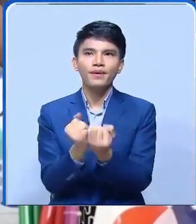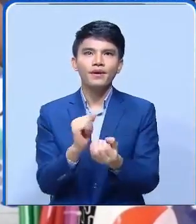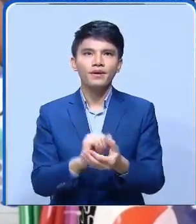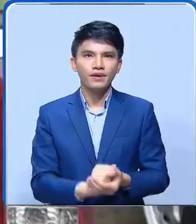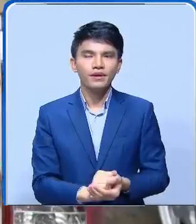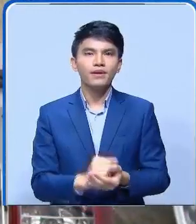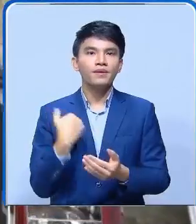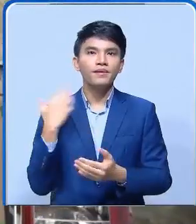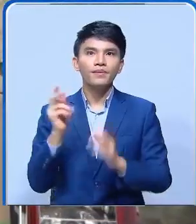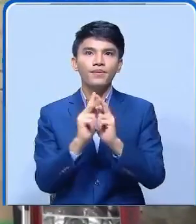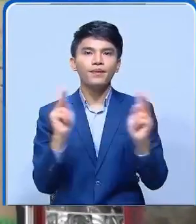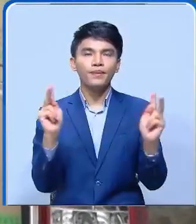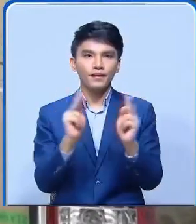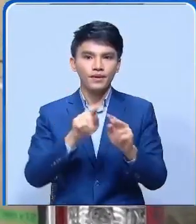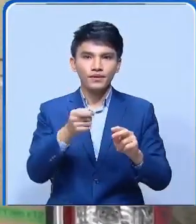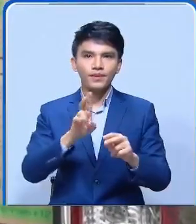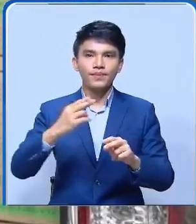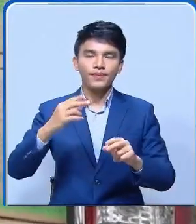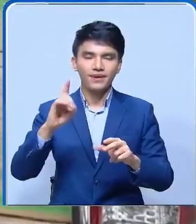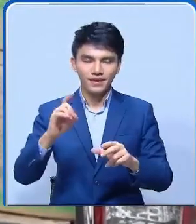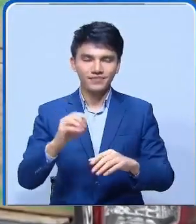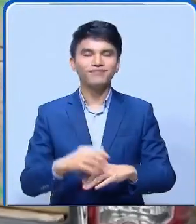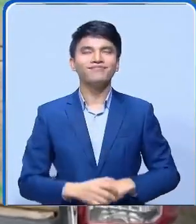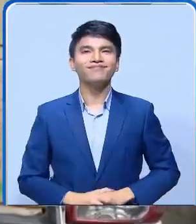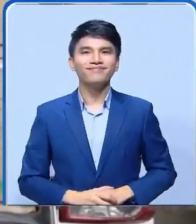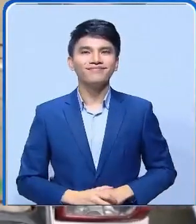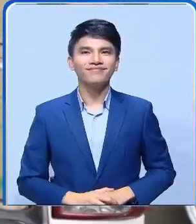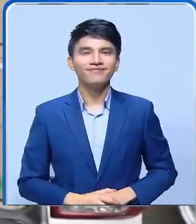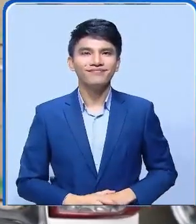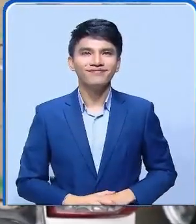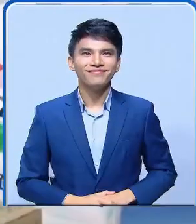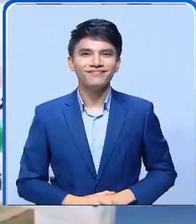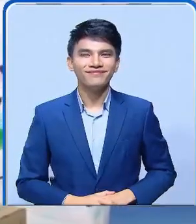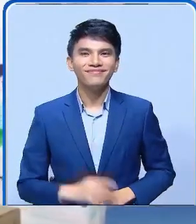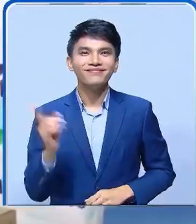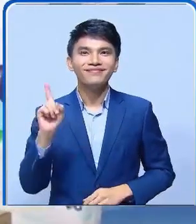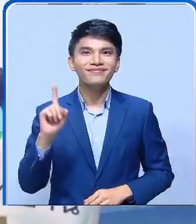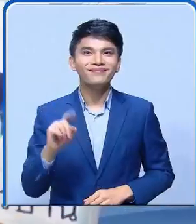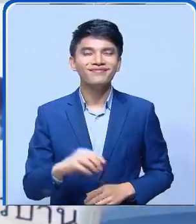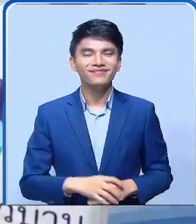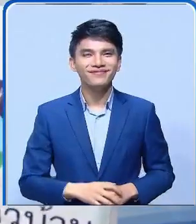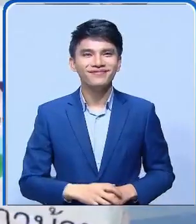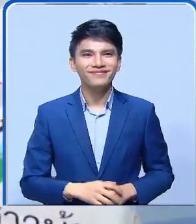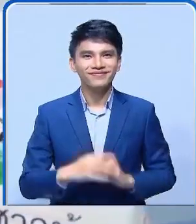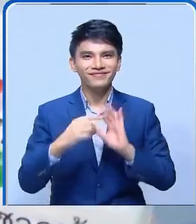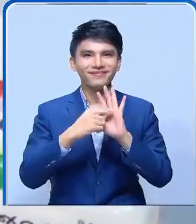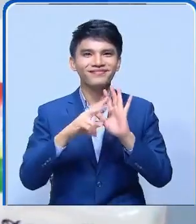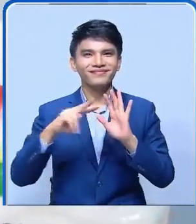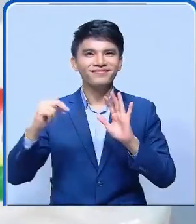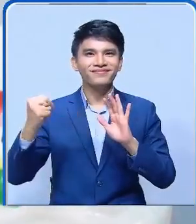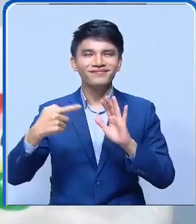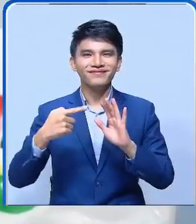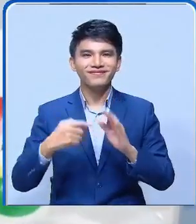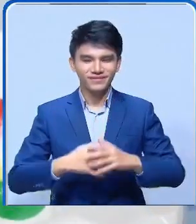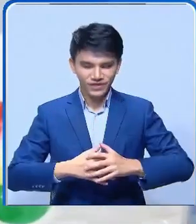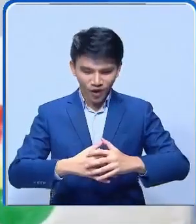ฒนพงศ์หนูพันธ์กรรมการผู้จัดการช่อง7 HD เป็นผู้รับมอบครับ และด้านข้างน้องกายเมื่อสักครู่นี้นะคือก็คือน้องแคทนะคะท้อง